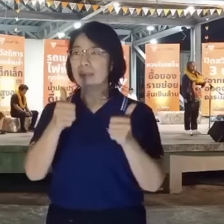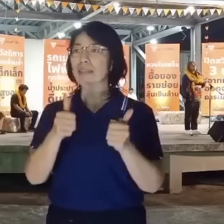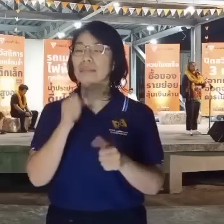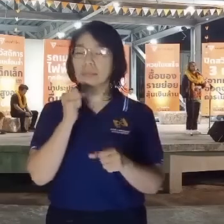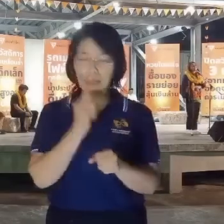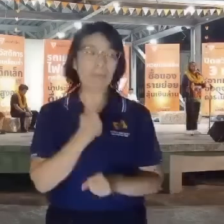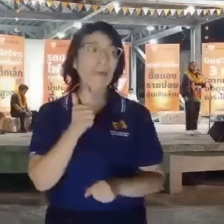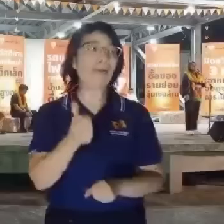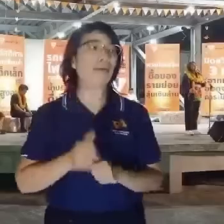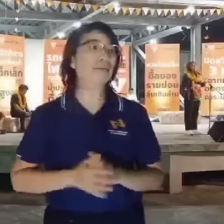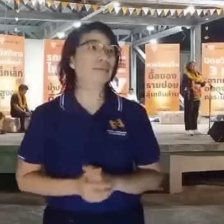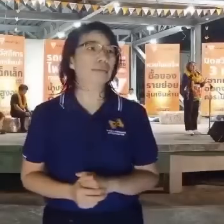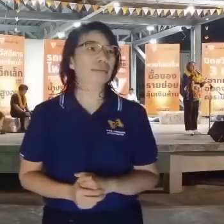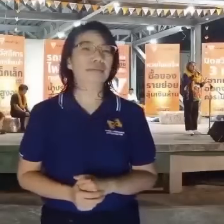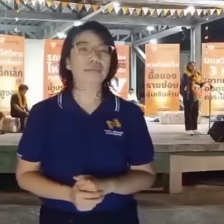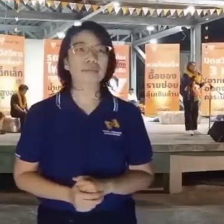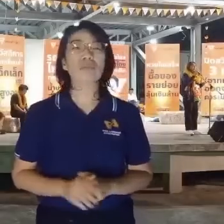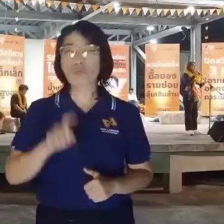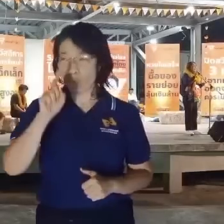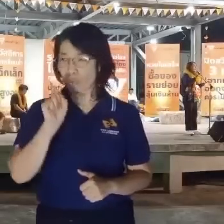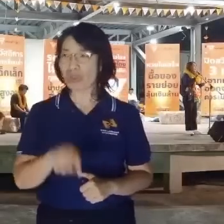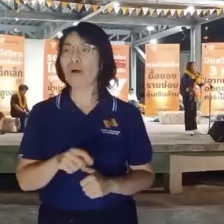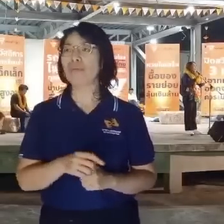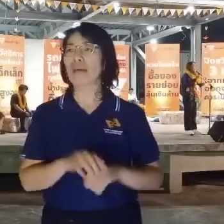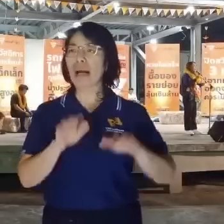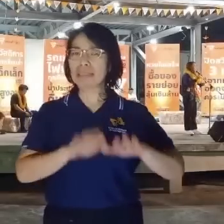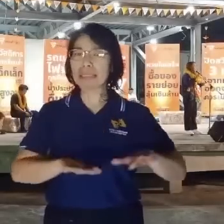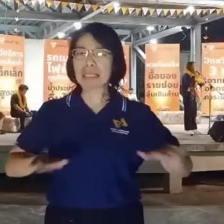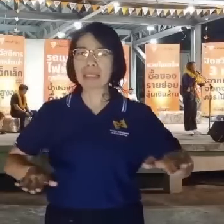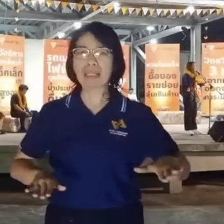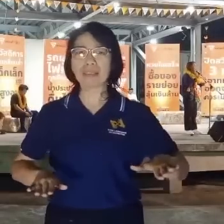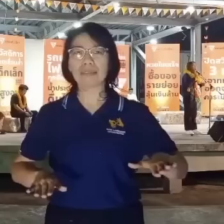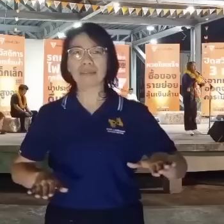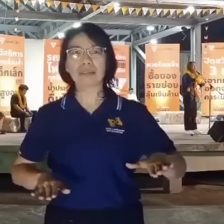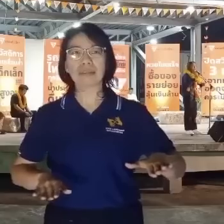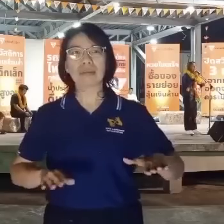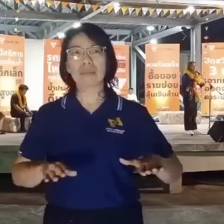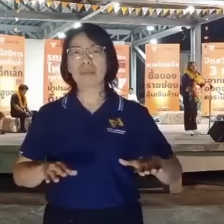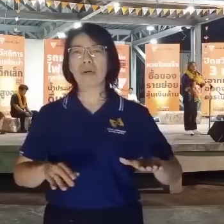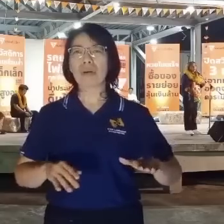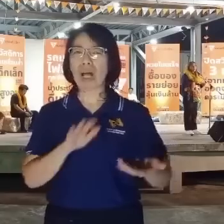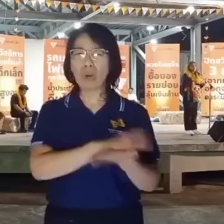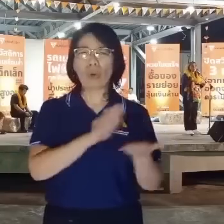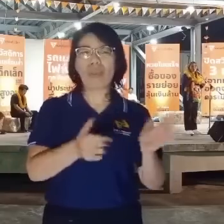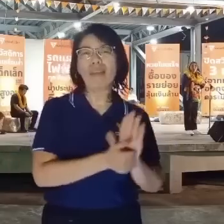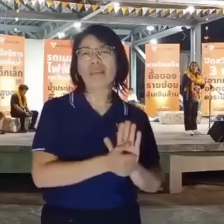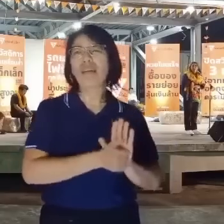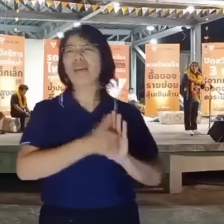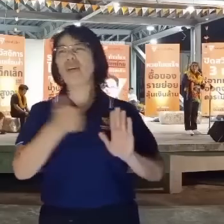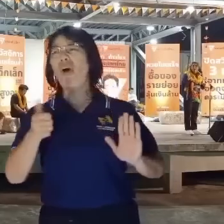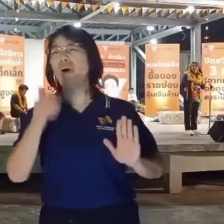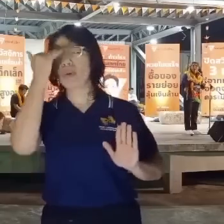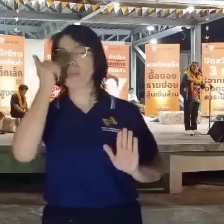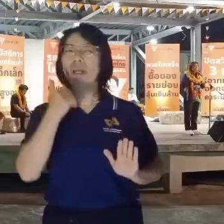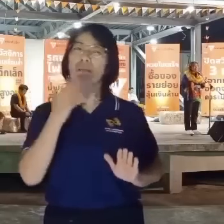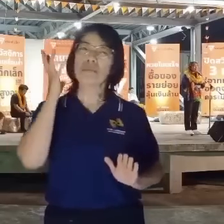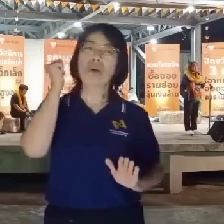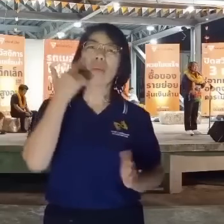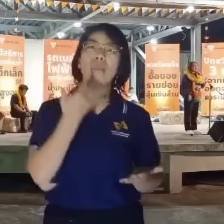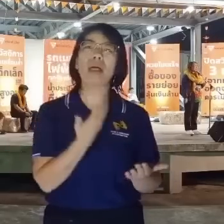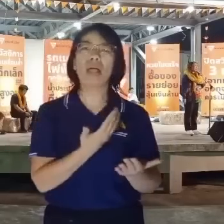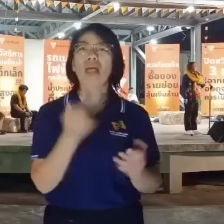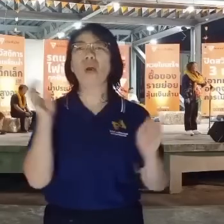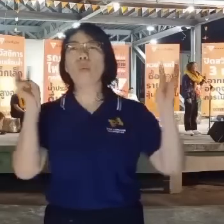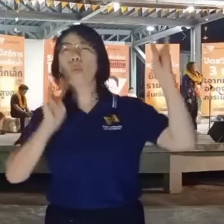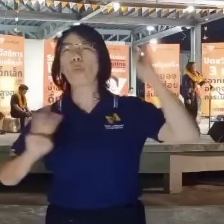ได้จะต้องไม่มีเด็กคนไหนที่จะต้องออกจากโรงเรียนเพียงเพราะพ่อแม่ไม่มีง